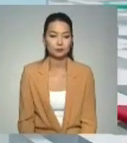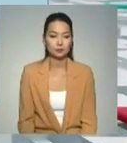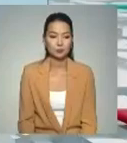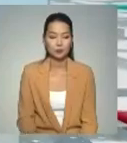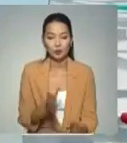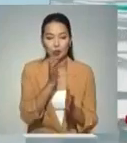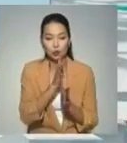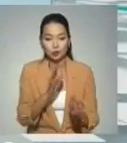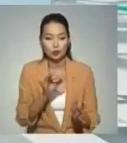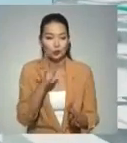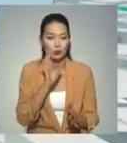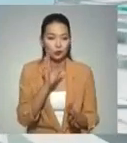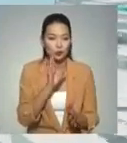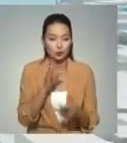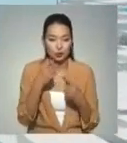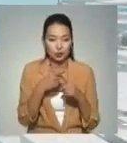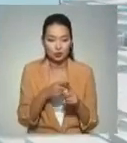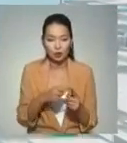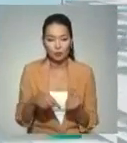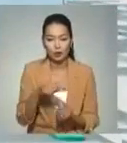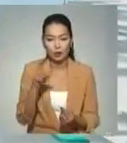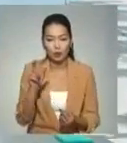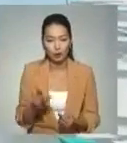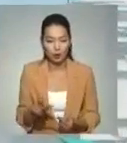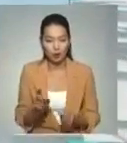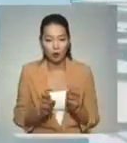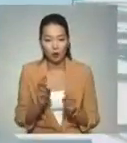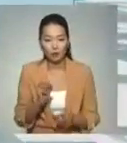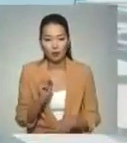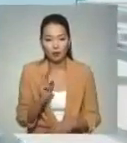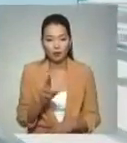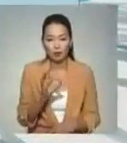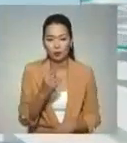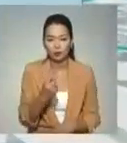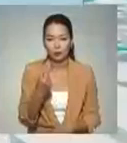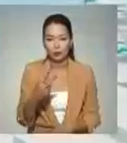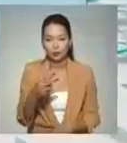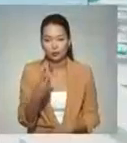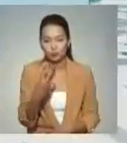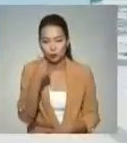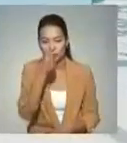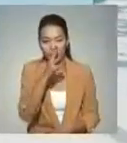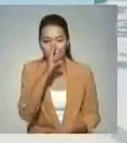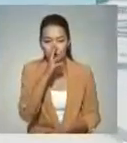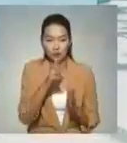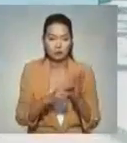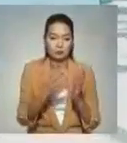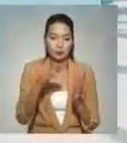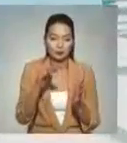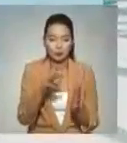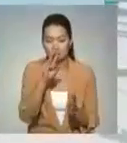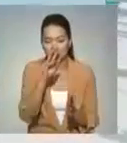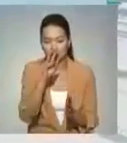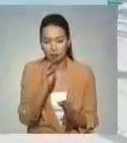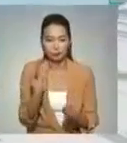Жылу және сумен жабдықтау кәсіпорны бірінші 2023 жылдан бастап жалақыны 85 мың теңгеге өсіреді. Сонымен